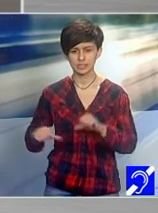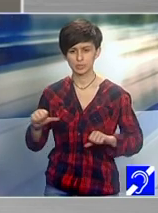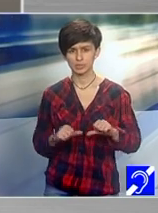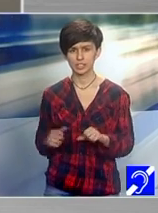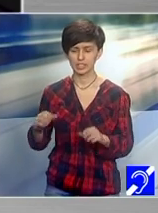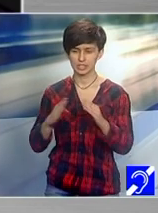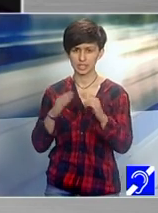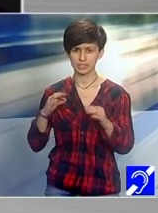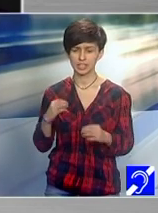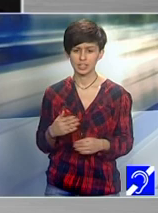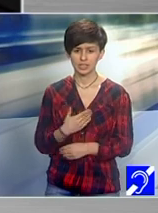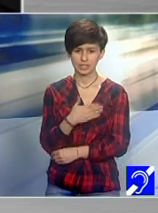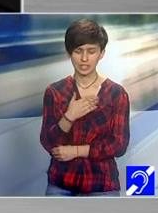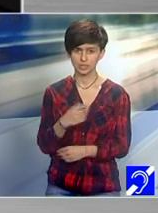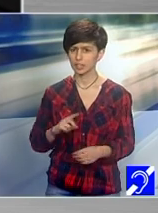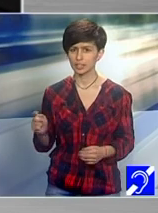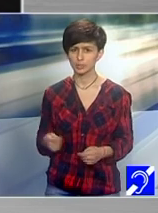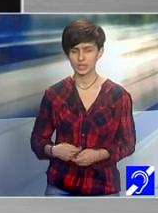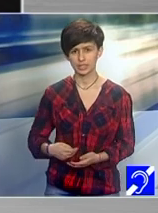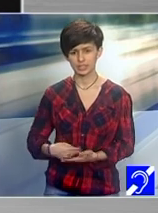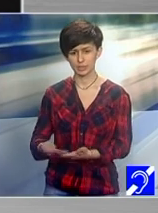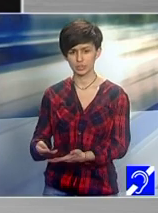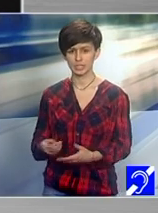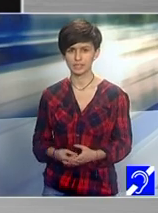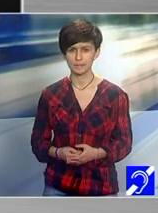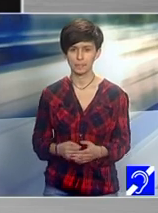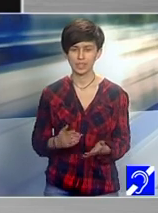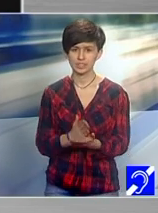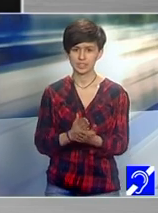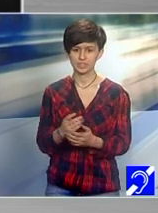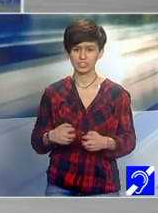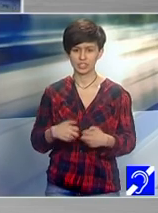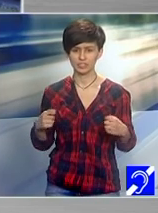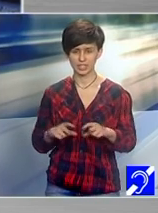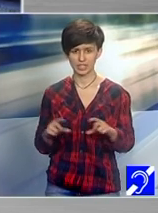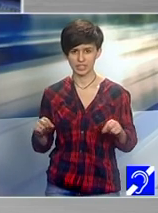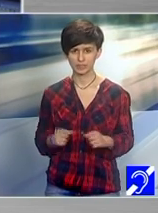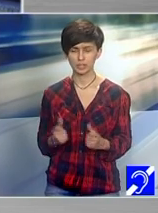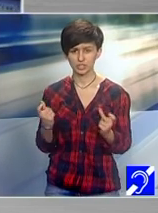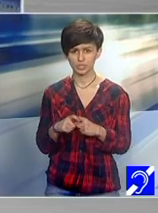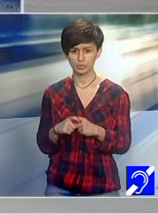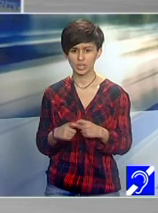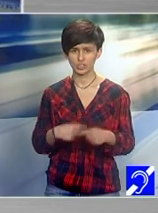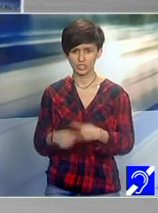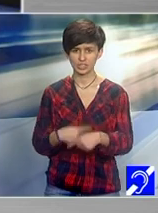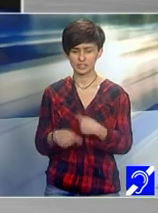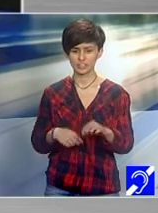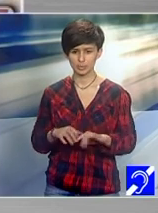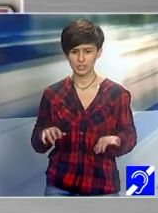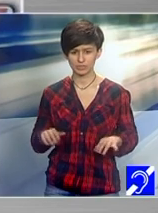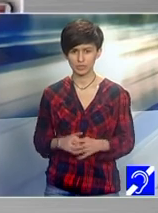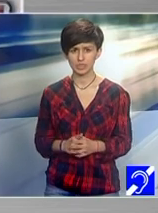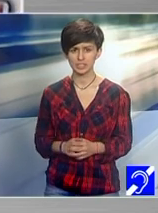card, disputele medicilor cu șeful CNAS au fost tot mai aprinse și blocajele din sistemul informatic rămas fără contract de mentenanță s-au